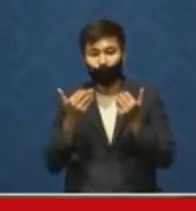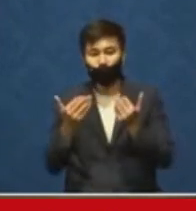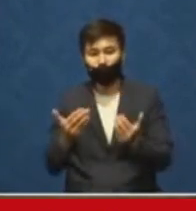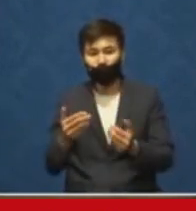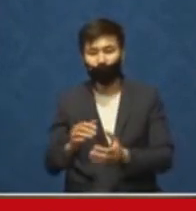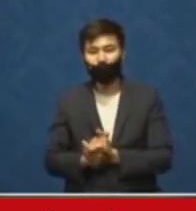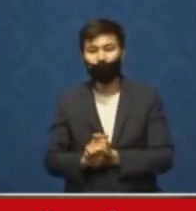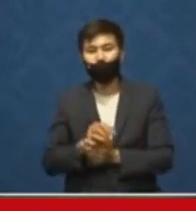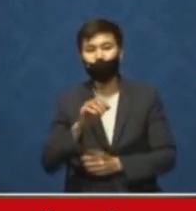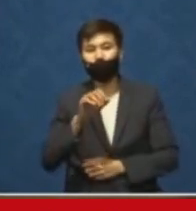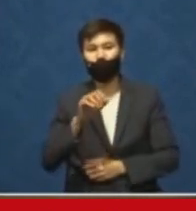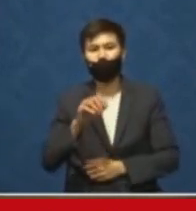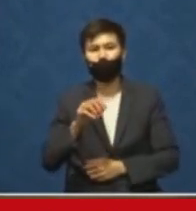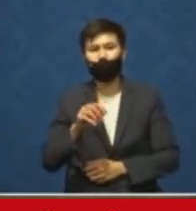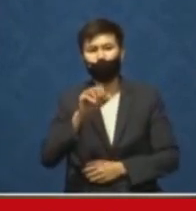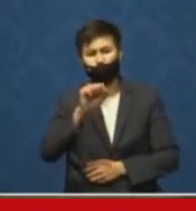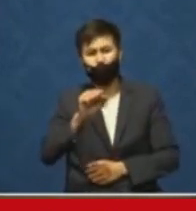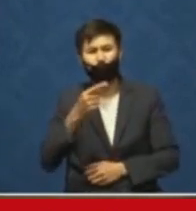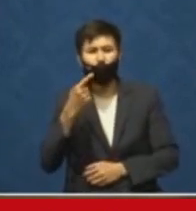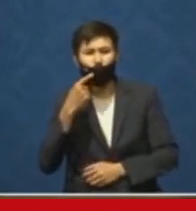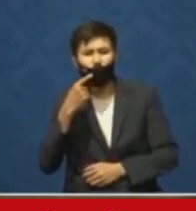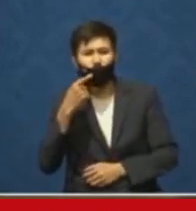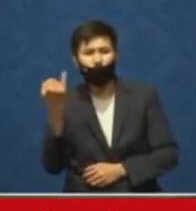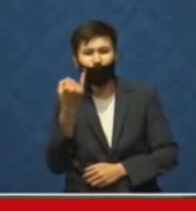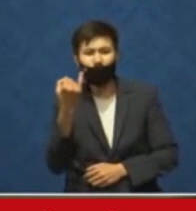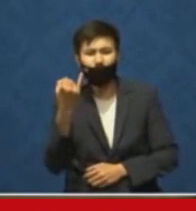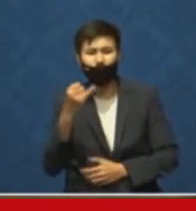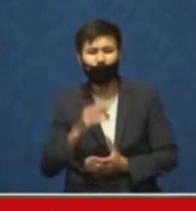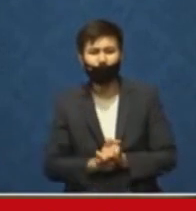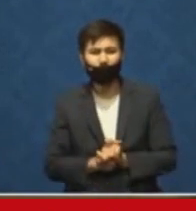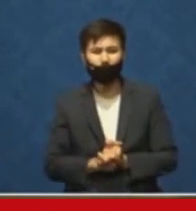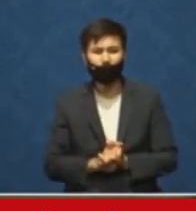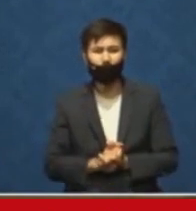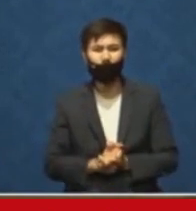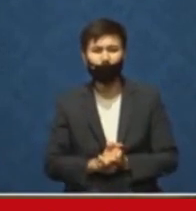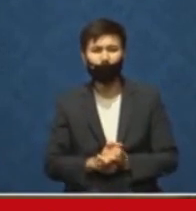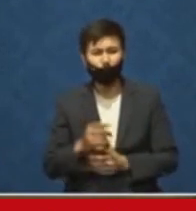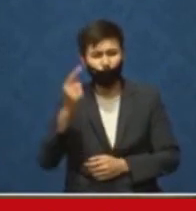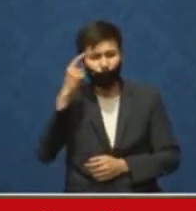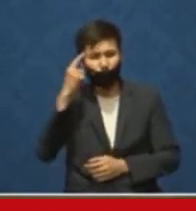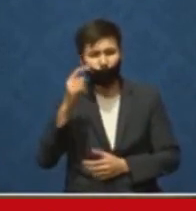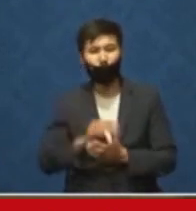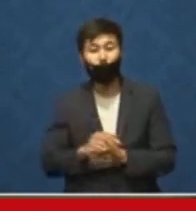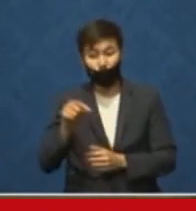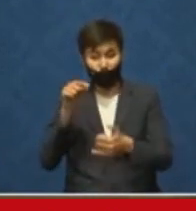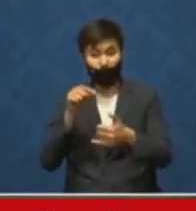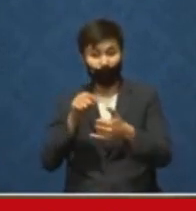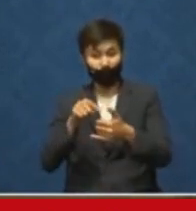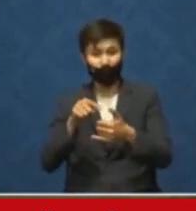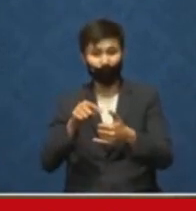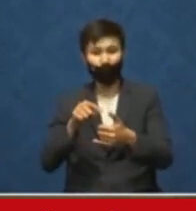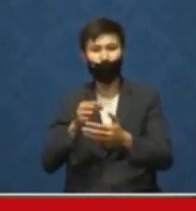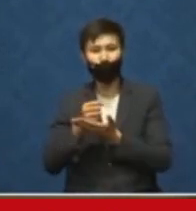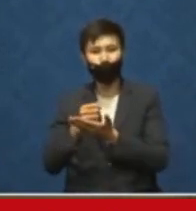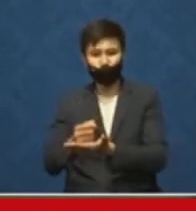ได้ไหมทุกอย่างสุดลิ่มทิ่มประตูคนนี้ได้ประสานงานคุณประเสริฐบอกว่าสอบอาจเสียเนี่ยผม